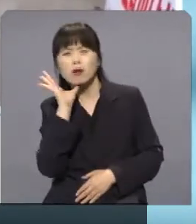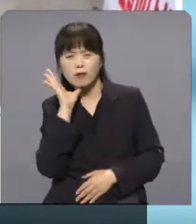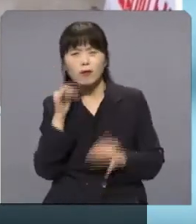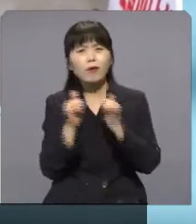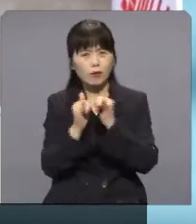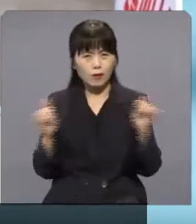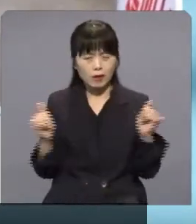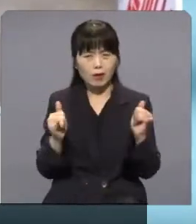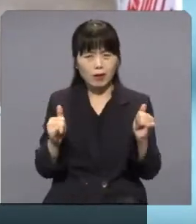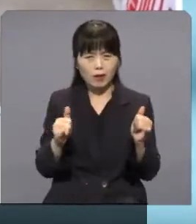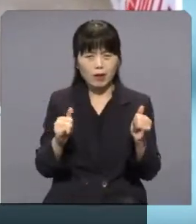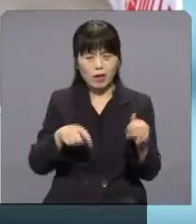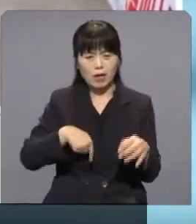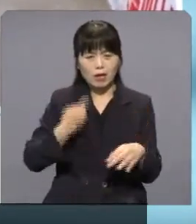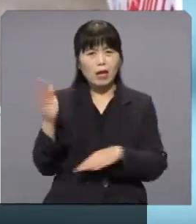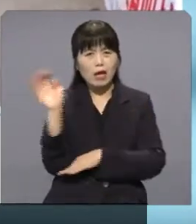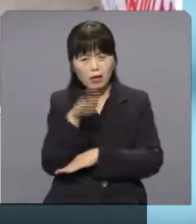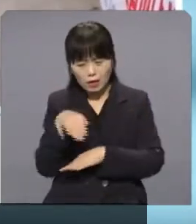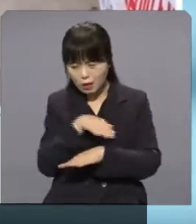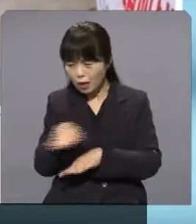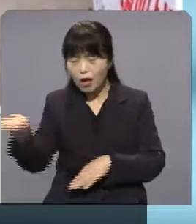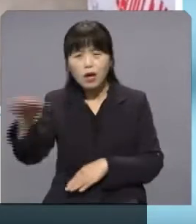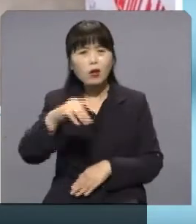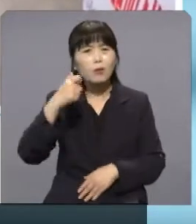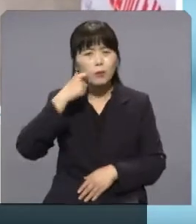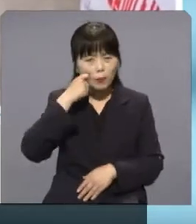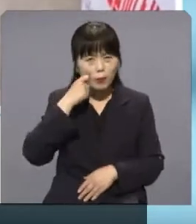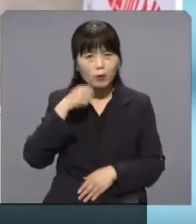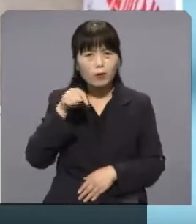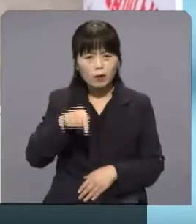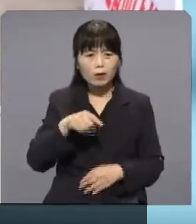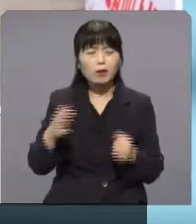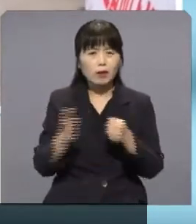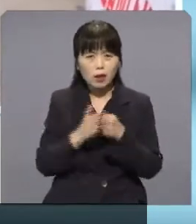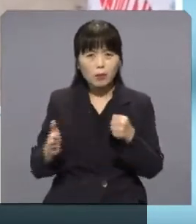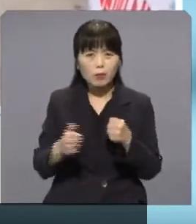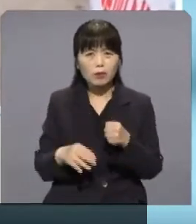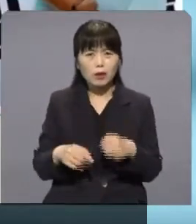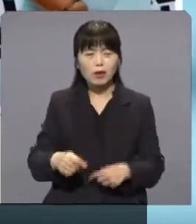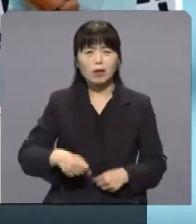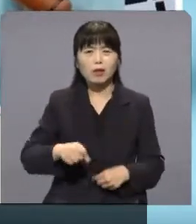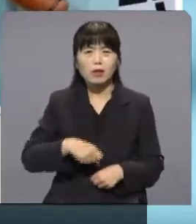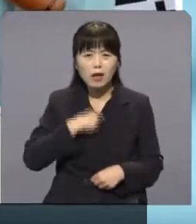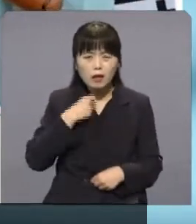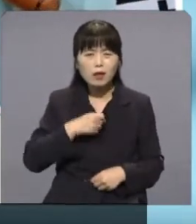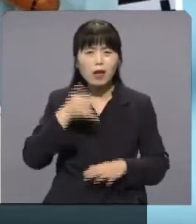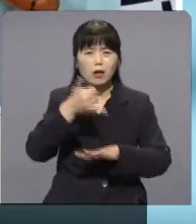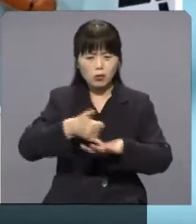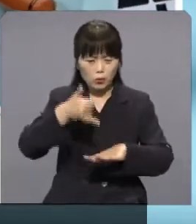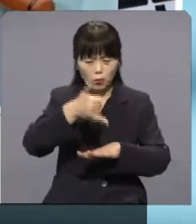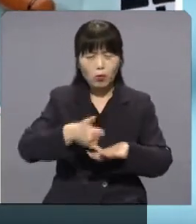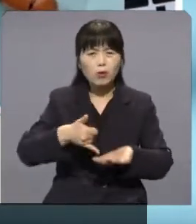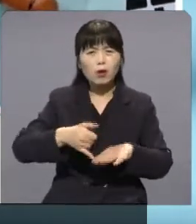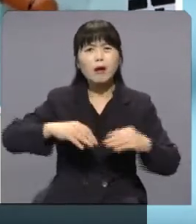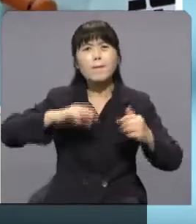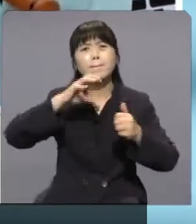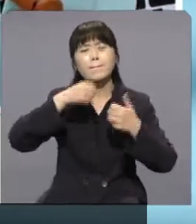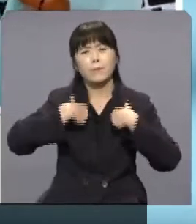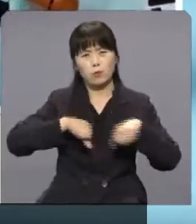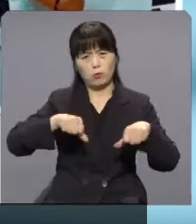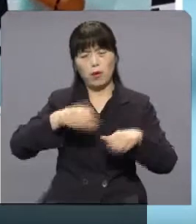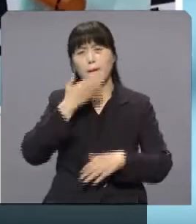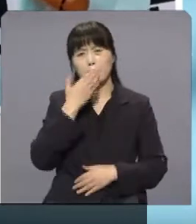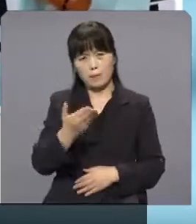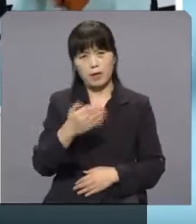점에 있어서 자차로 이동할 수가 없고 거의 차량으로 이들은 해야 되기 때문에 이렇게 되면 사실상 농사를 포기해야 되는 이 발생할 수 있지